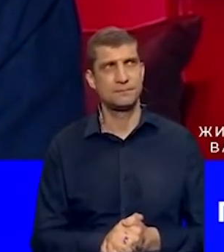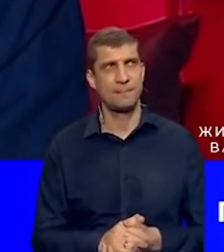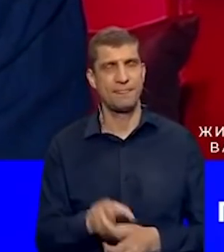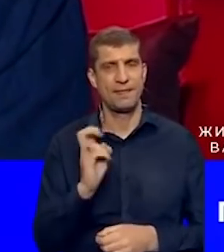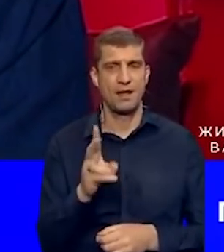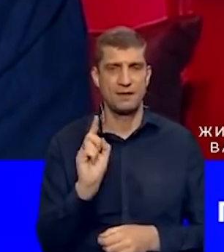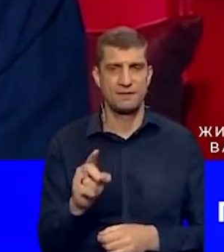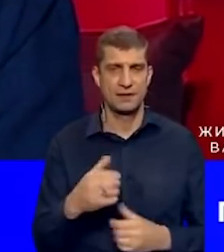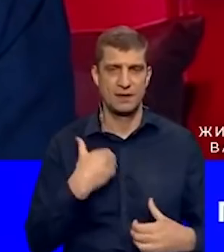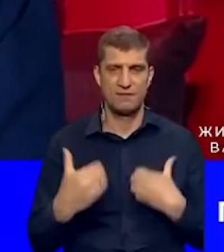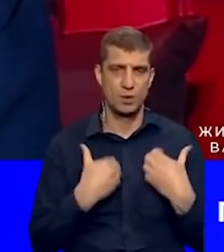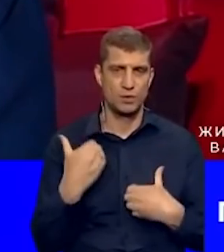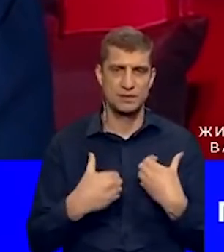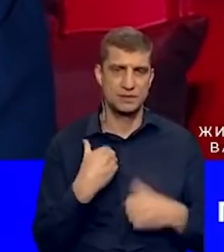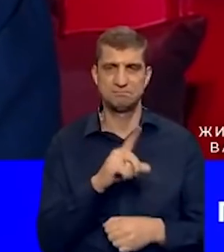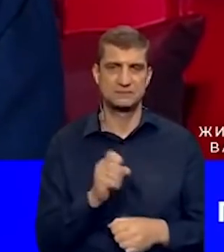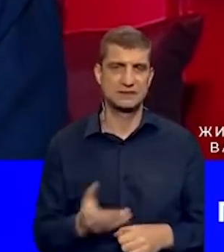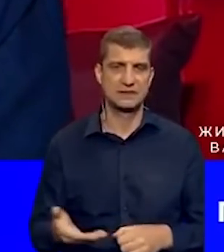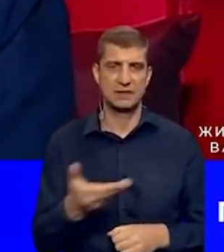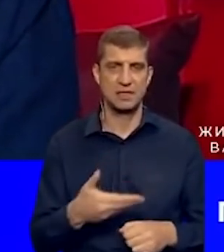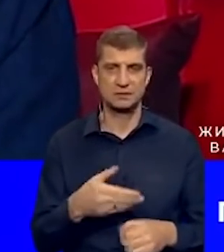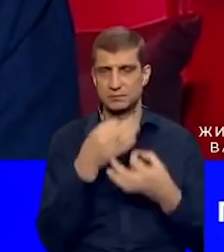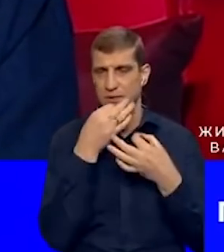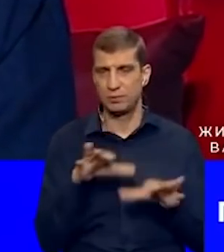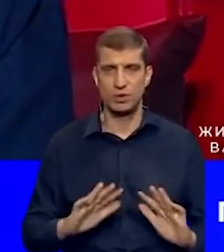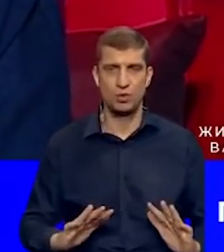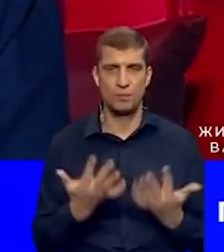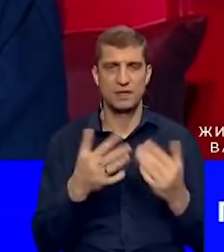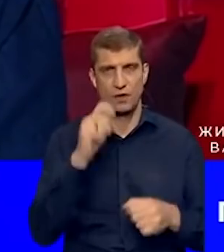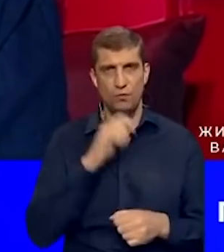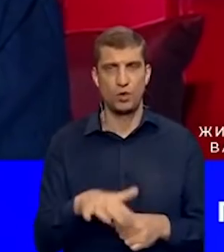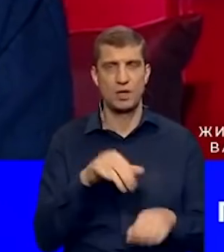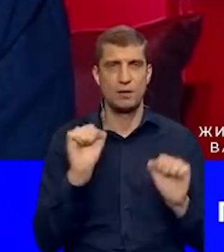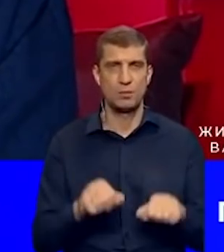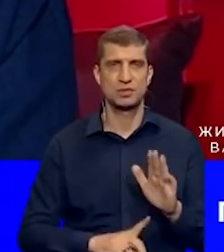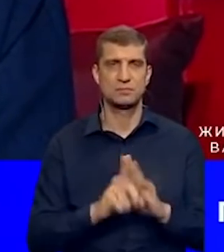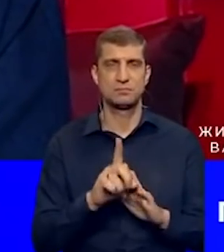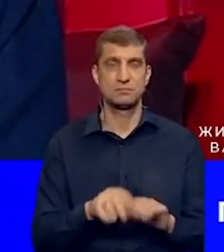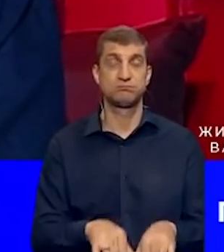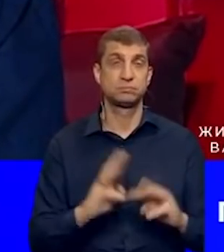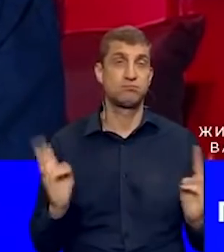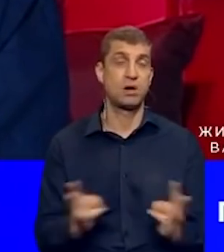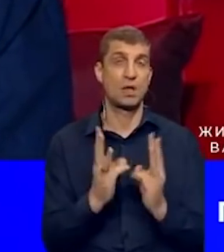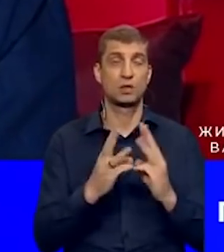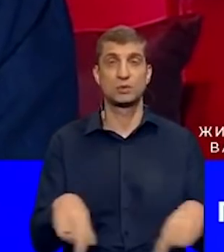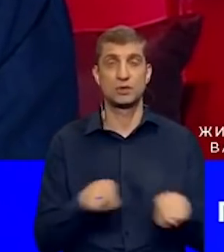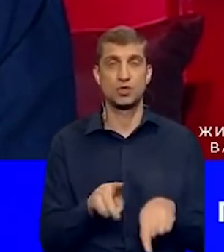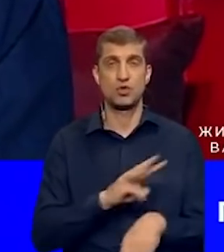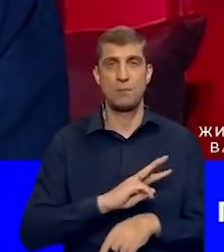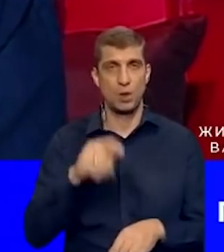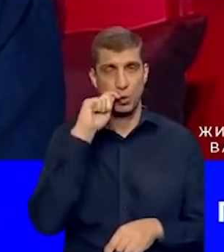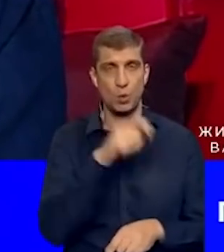як він хвилюється за нас. Будь-якої миті в Україні може спалахнути так, що мільйони українців побіжать